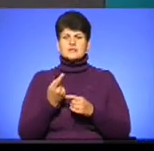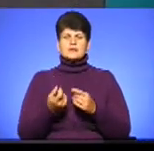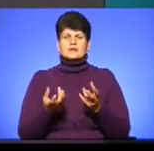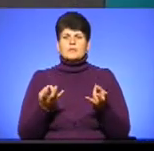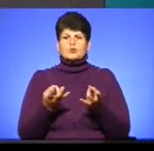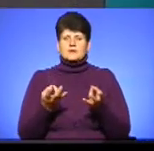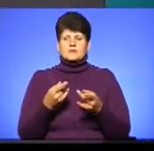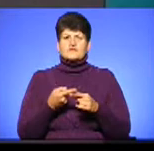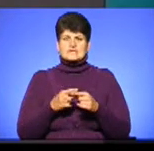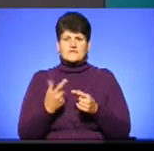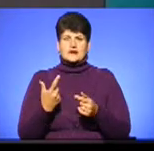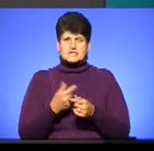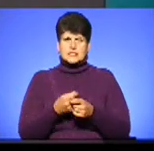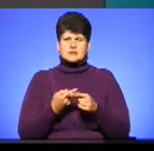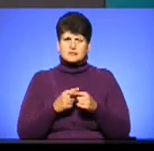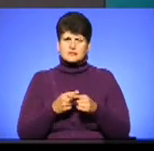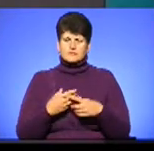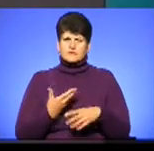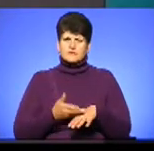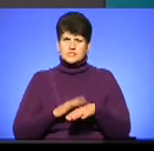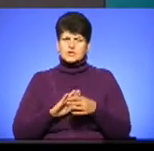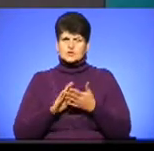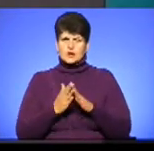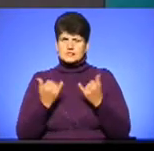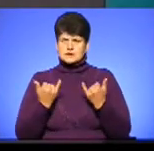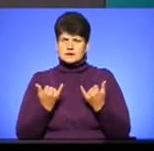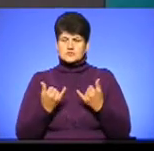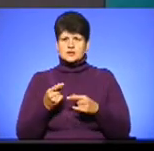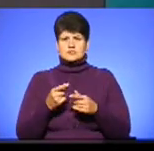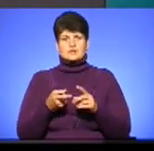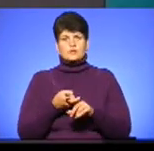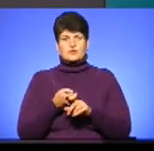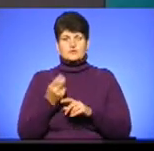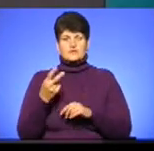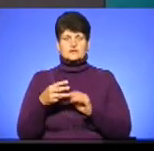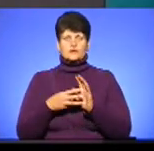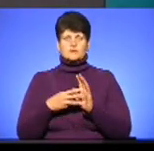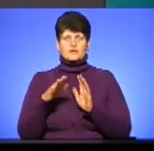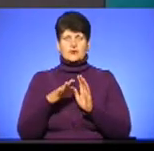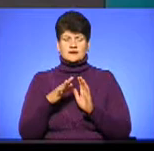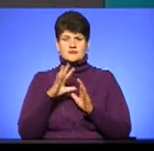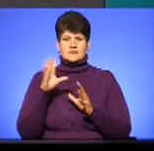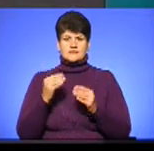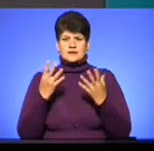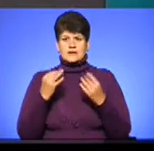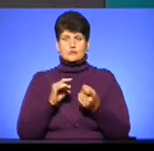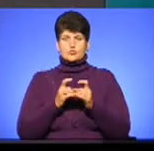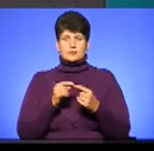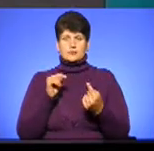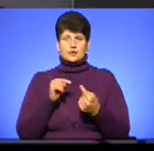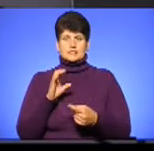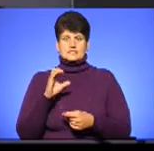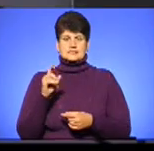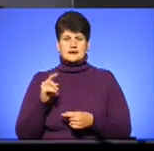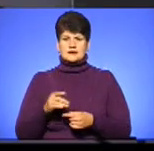потреба в такій вакцинації, така критична ситуація, чи це пов'язано з тим, що 28 вересня – Всесвітній день боротьби проти сказу? Все-таки до чого це все?